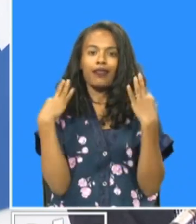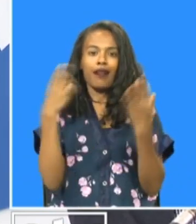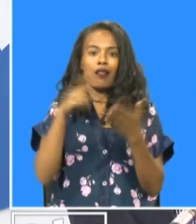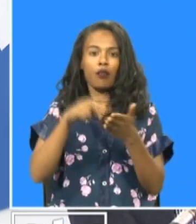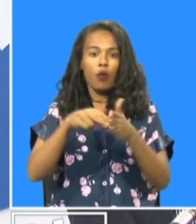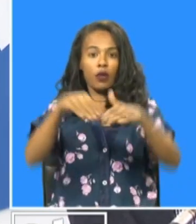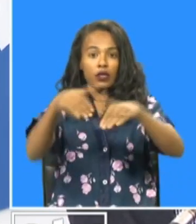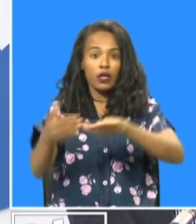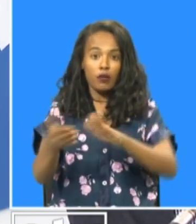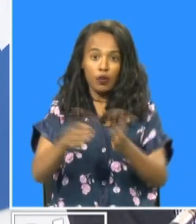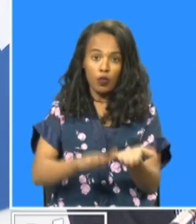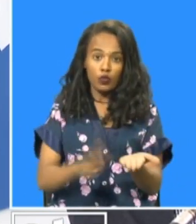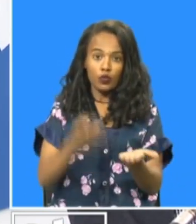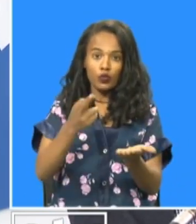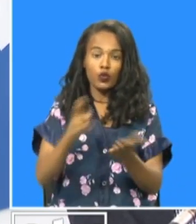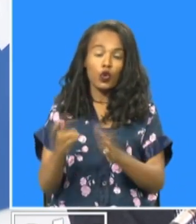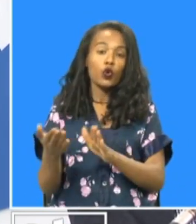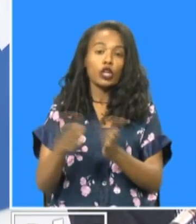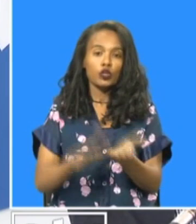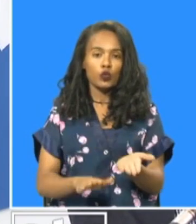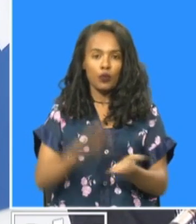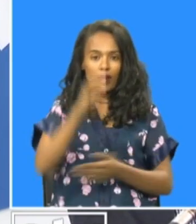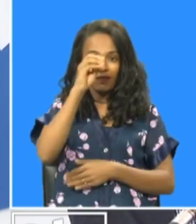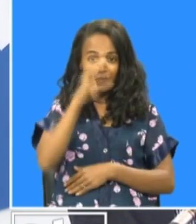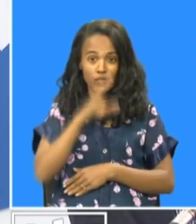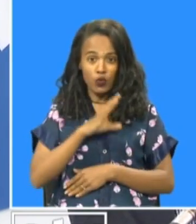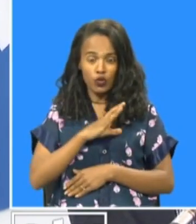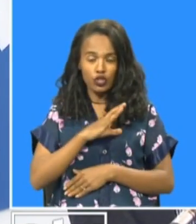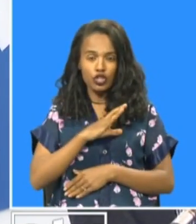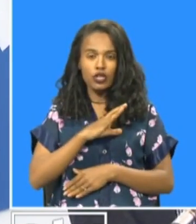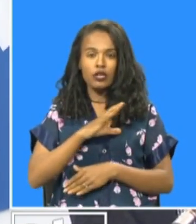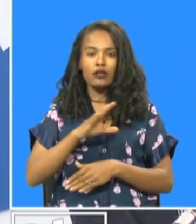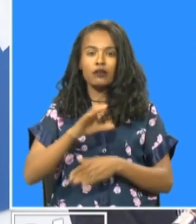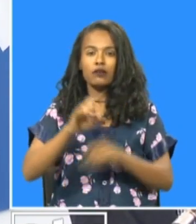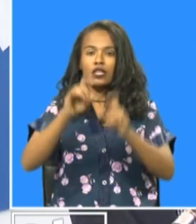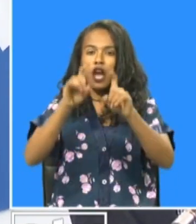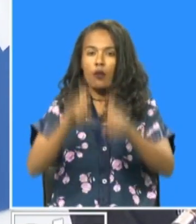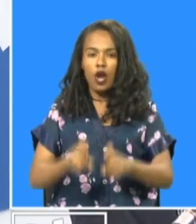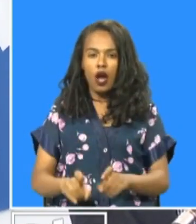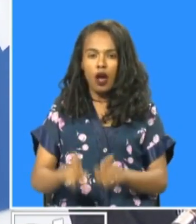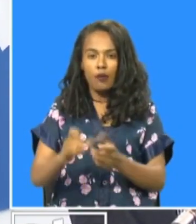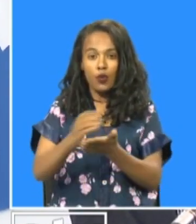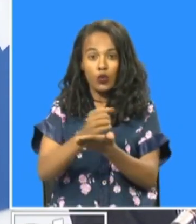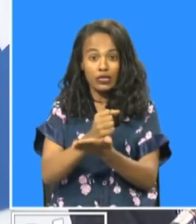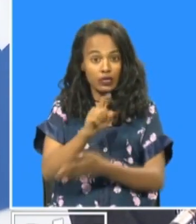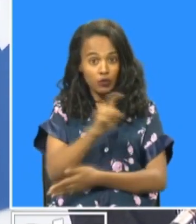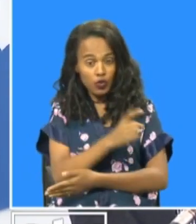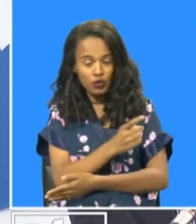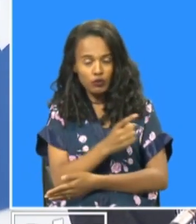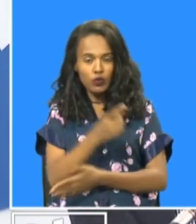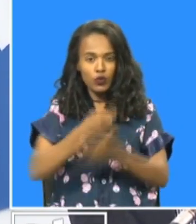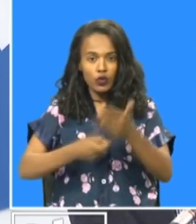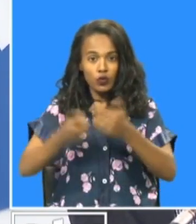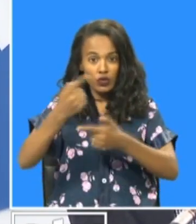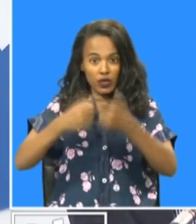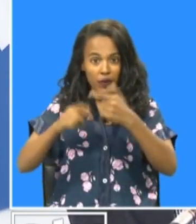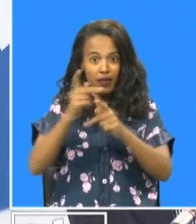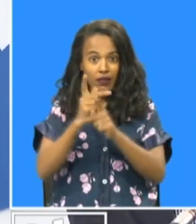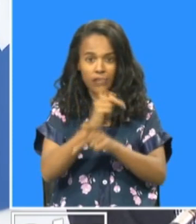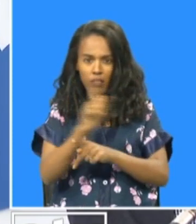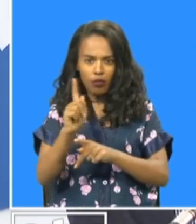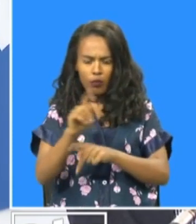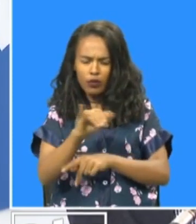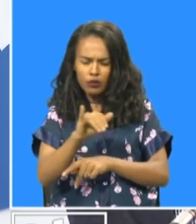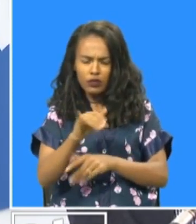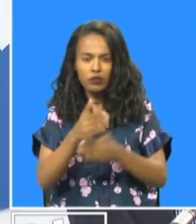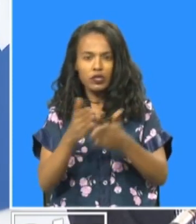ውስጥ የሚሞቱ ወይም ህይወታቸው የሚያልፍ ወገኖቻችን ናሙና የሚወሰድላቸው ቢሆንም ውጤቱ እስኪመጣ ሳይጠበቅ